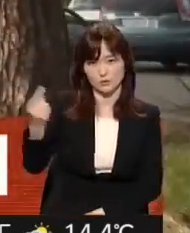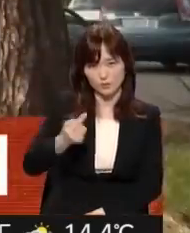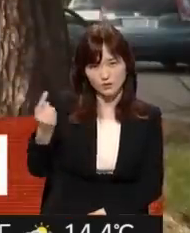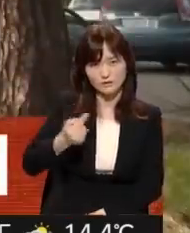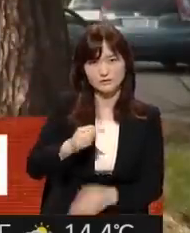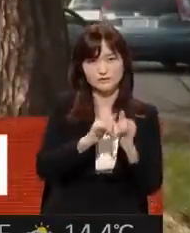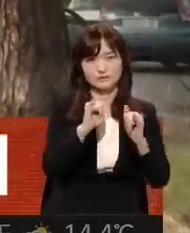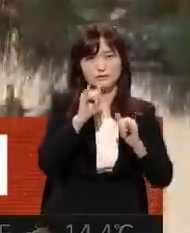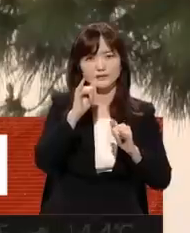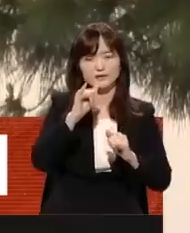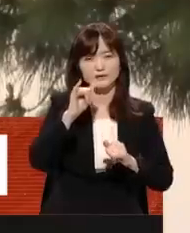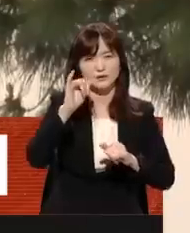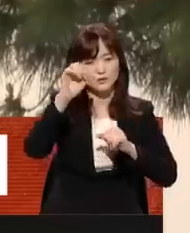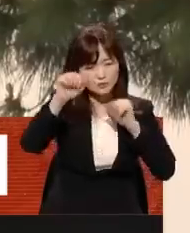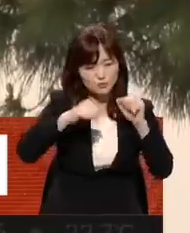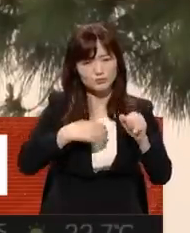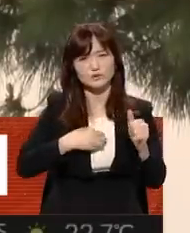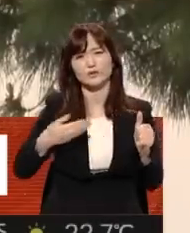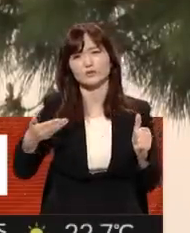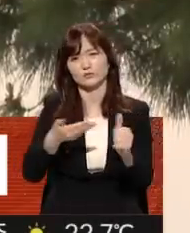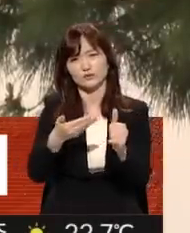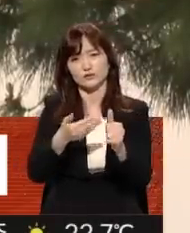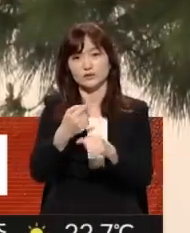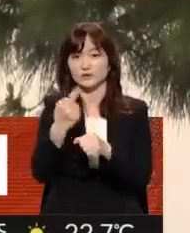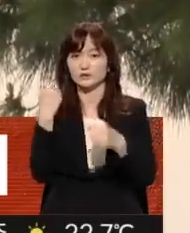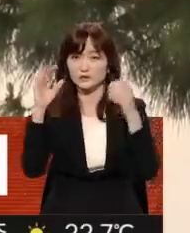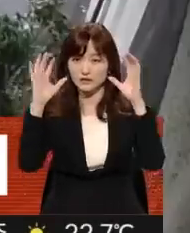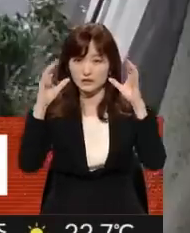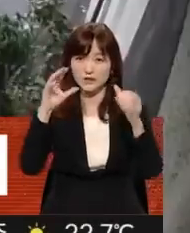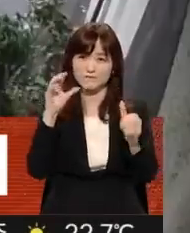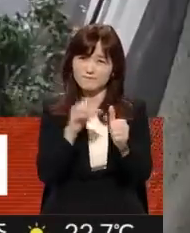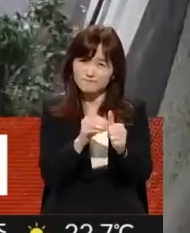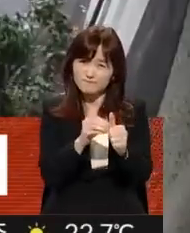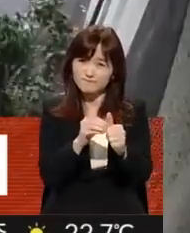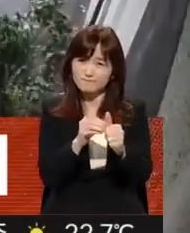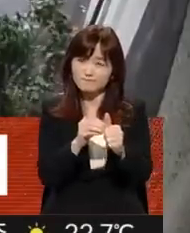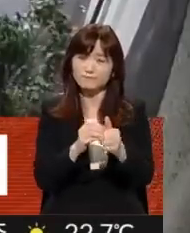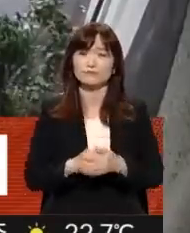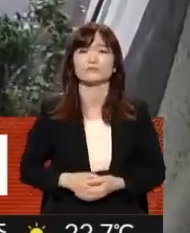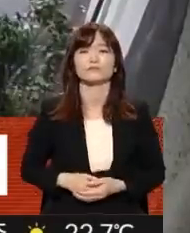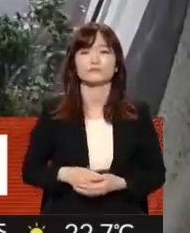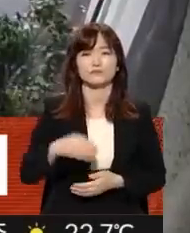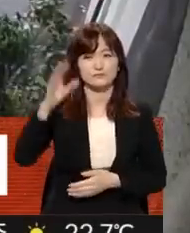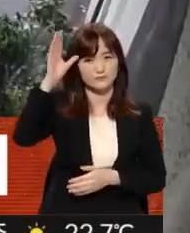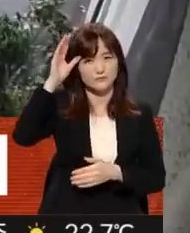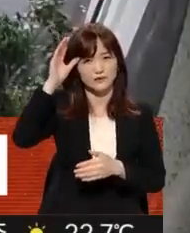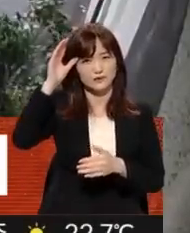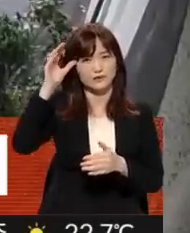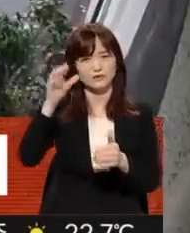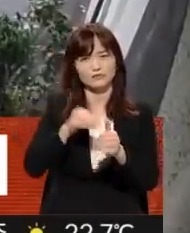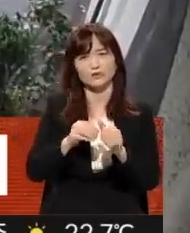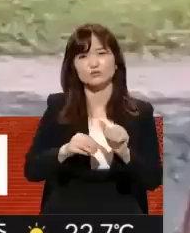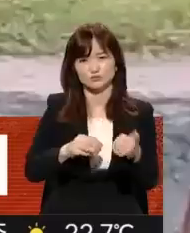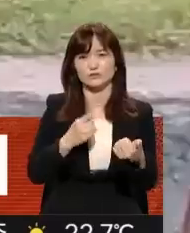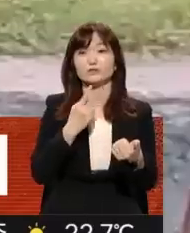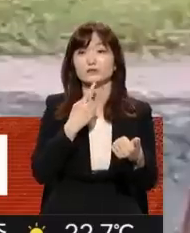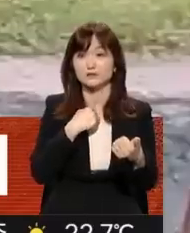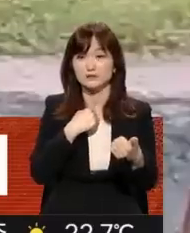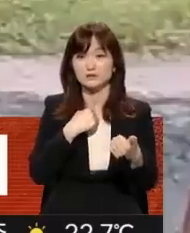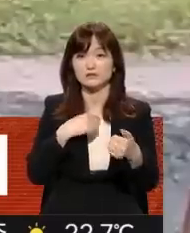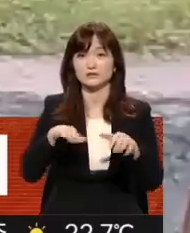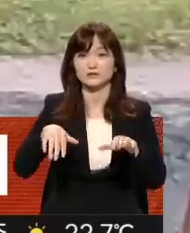사람들과 반려동물들을 위협하고 있다고 합니다. 지난해엔 어린아이를 물어서 공격하기도 했고요. 반려견을 죽인 적도 있었습니다.